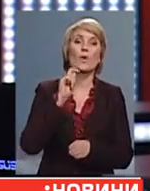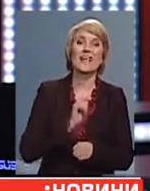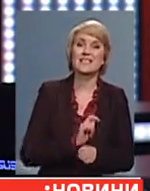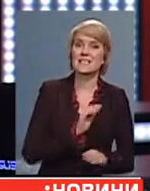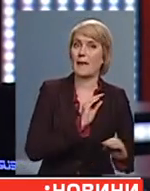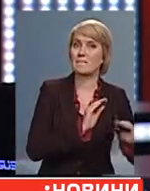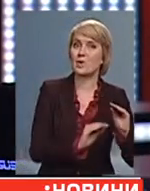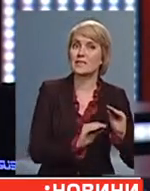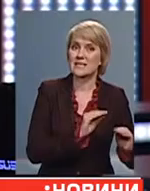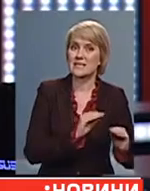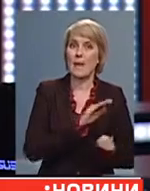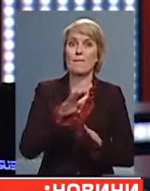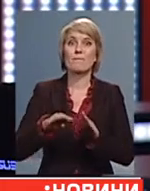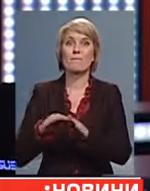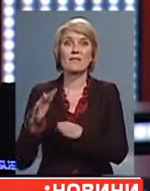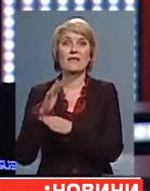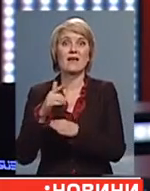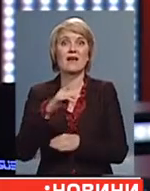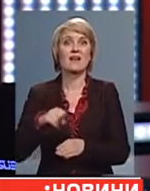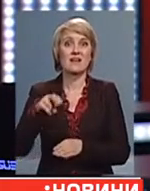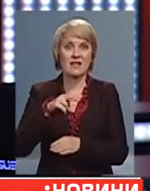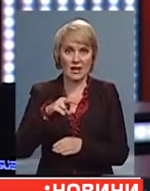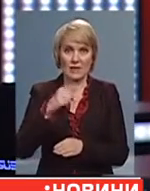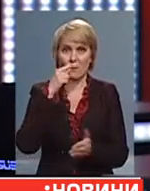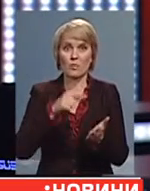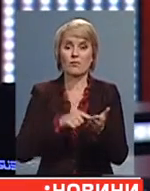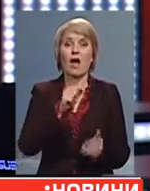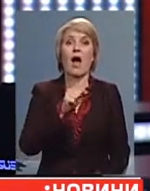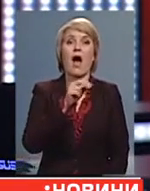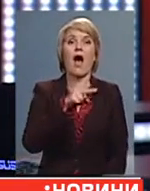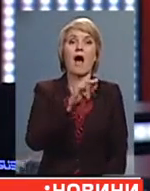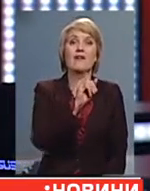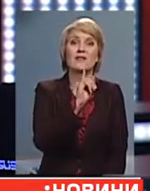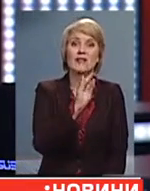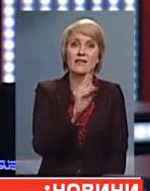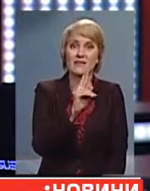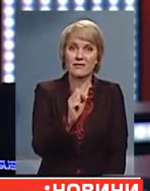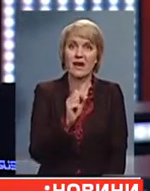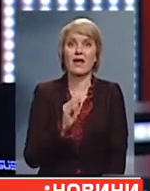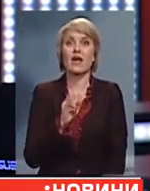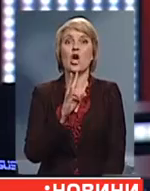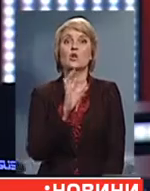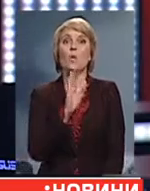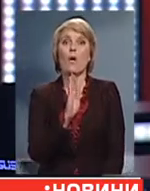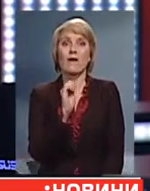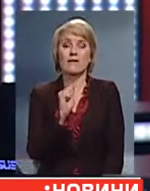АТО. Під гради бойовиків потрапили Авдіївка, що неподалік Донецька, і Новоласпа. Це село біля Волновахи.